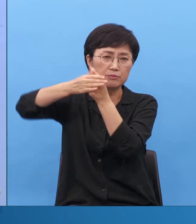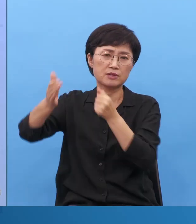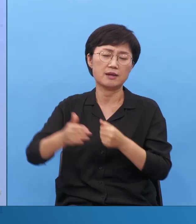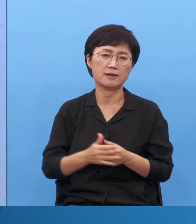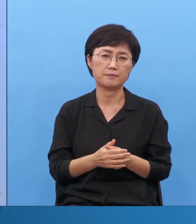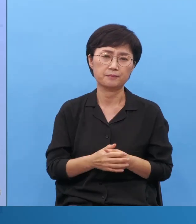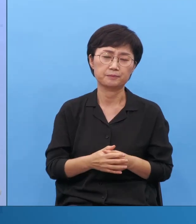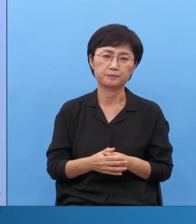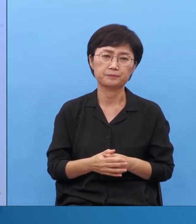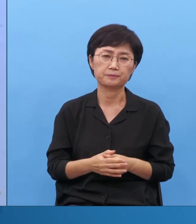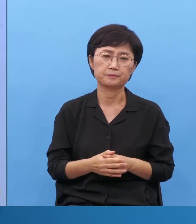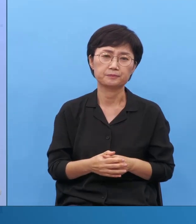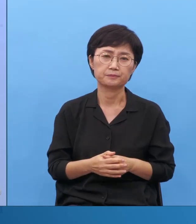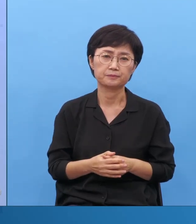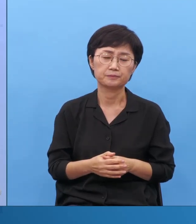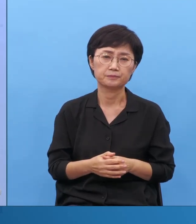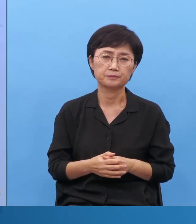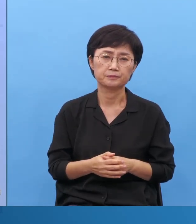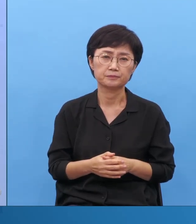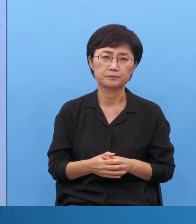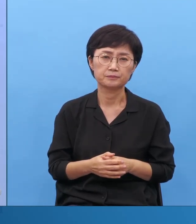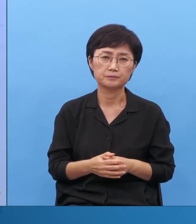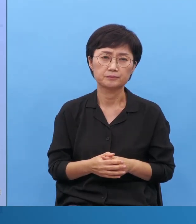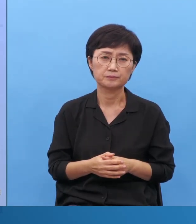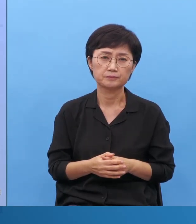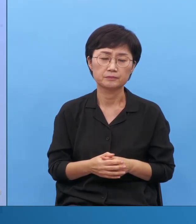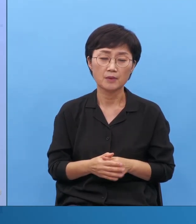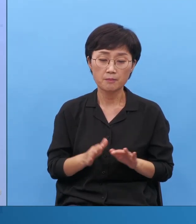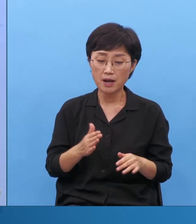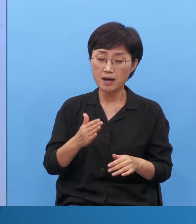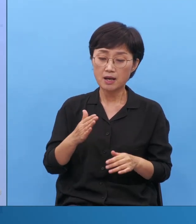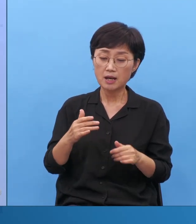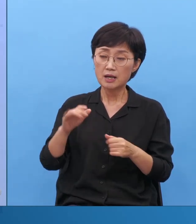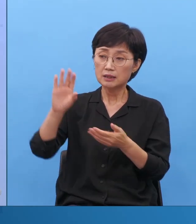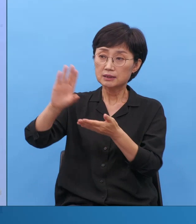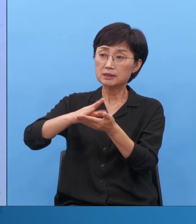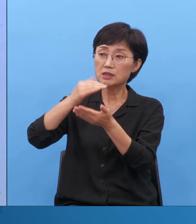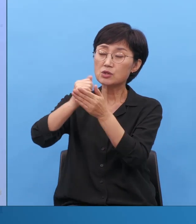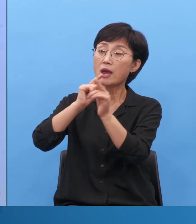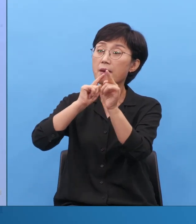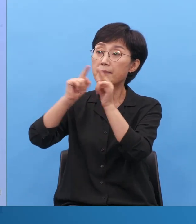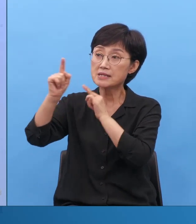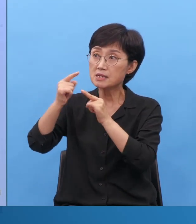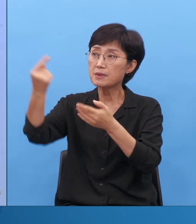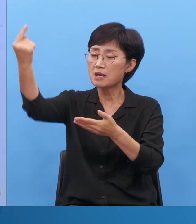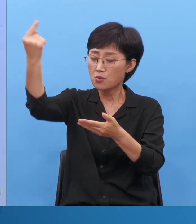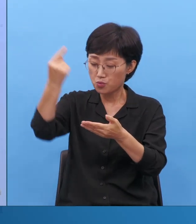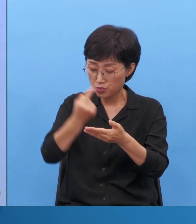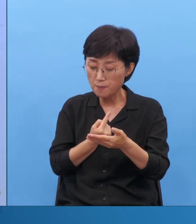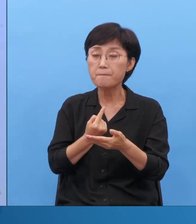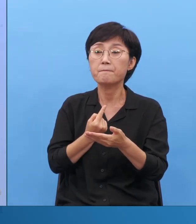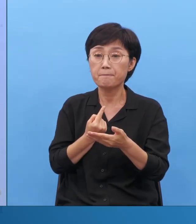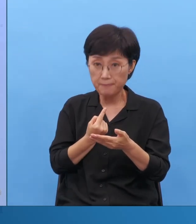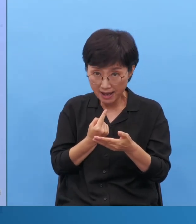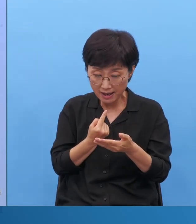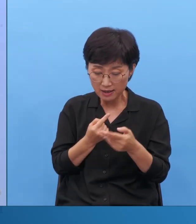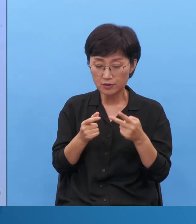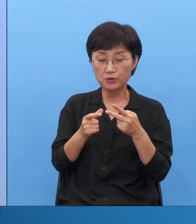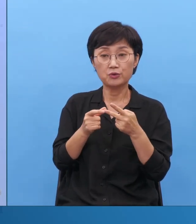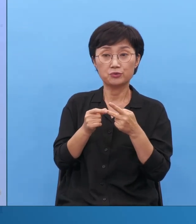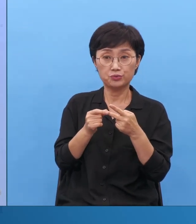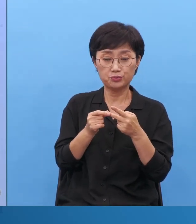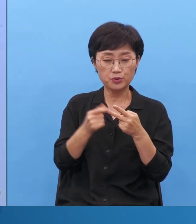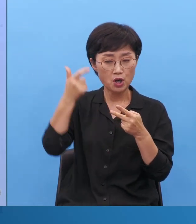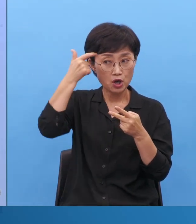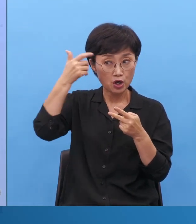it overturned him. 첫째는 뭐죠? 내게 임했단 말이에요. But the first thing is that the 그리스도의 word, 그분 내게 임하고 그다음에 뭡니까? 그 말씀이 내